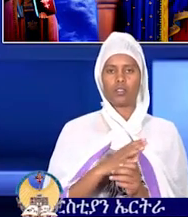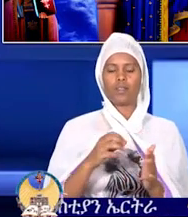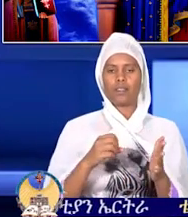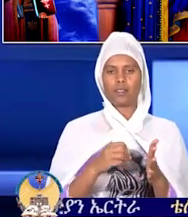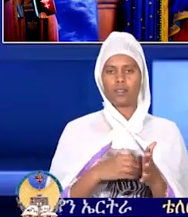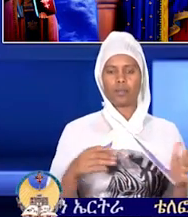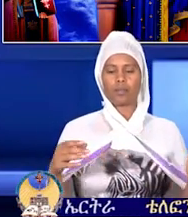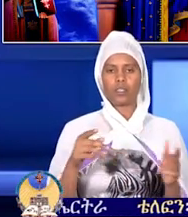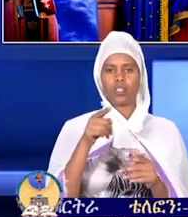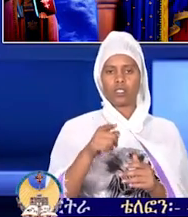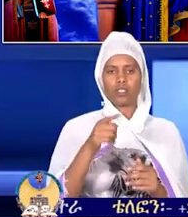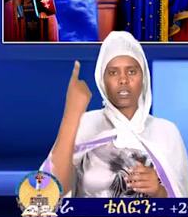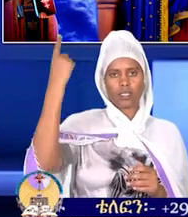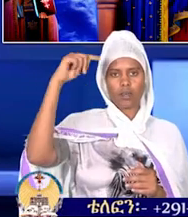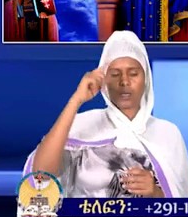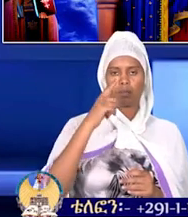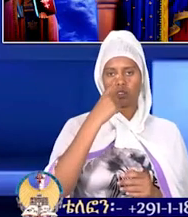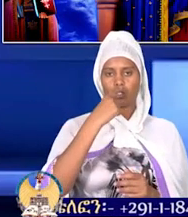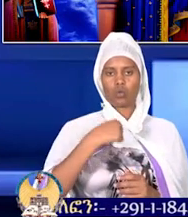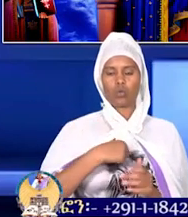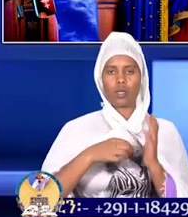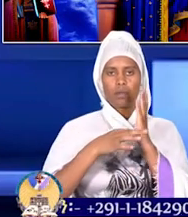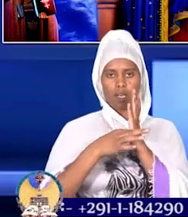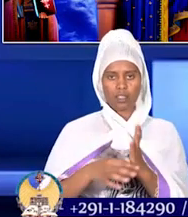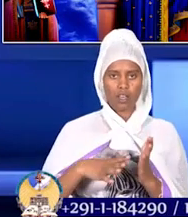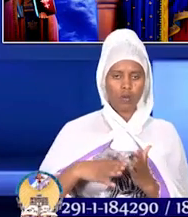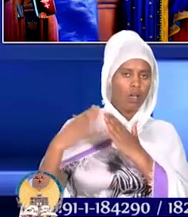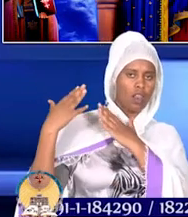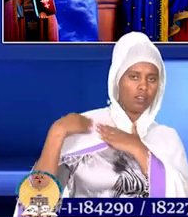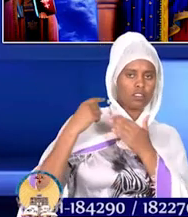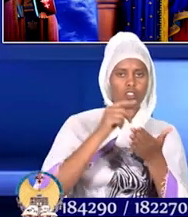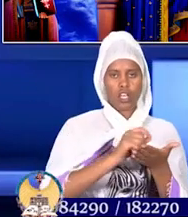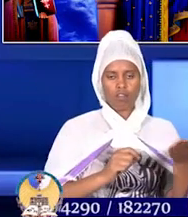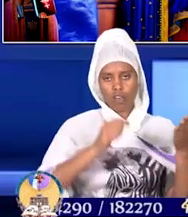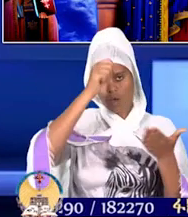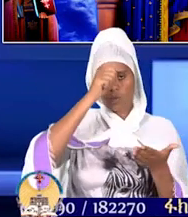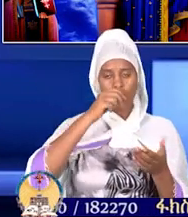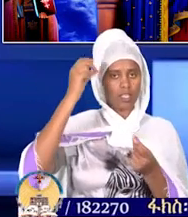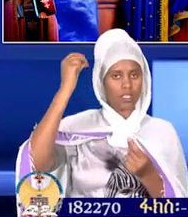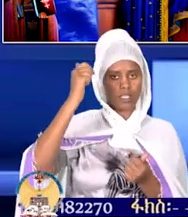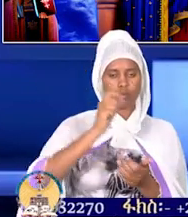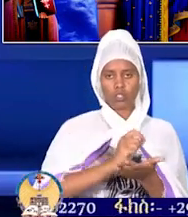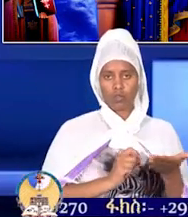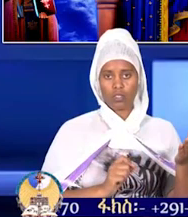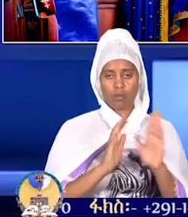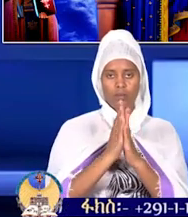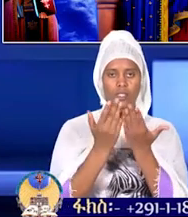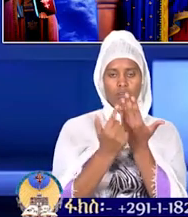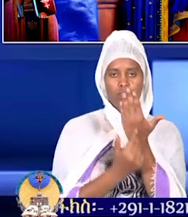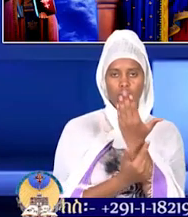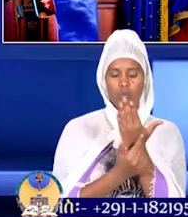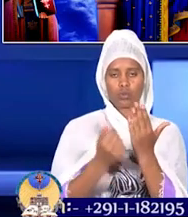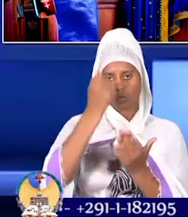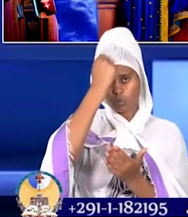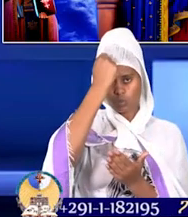بنا الله سلزي نتهم قال أملخ زنجرنا مرحتنا زحافلنا أبوتاتنا نبيات